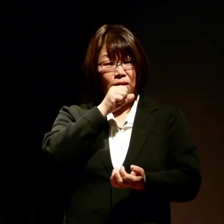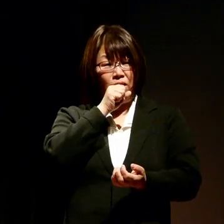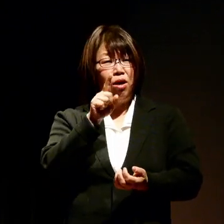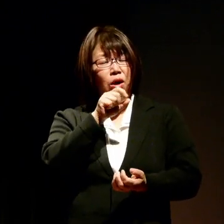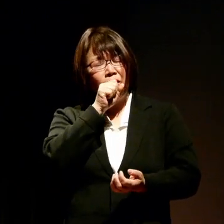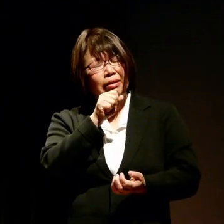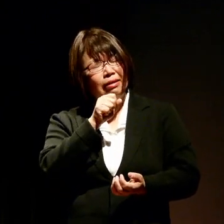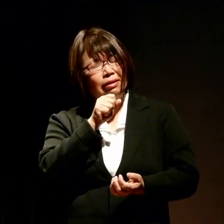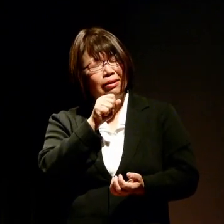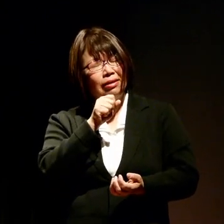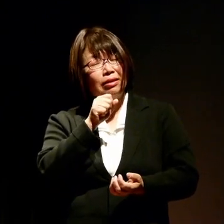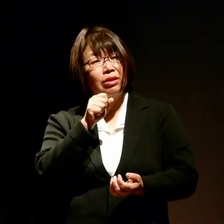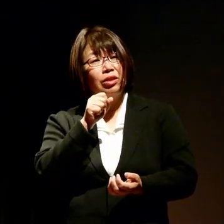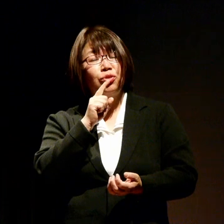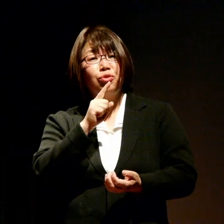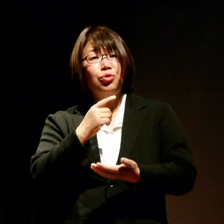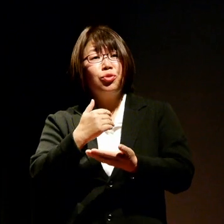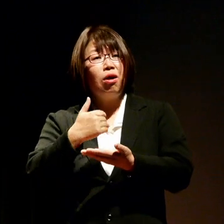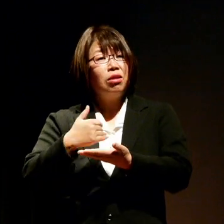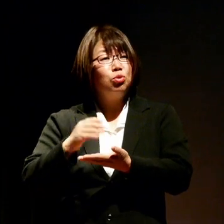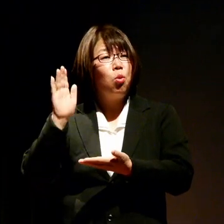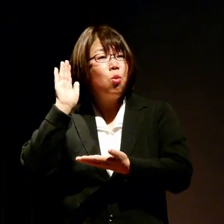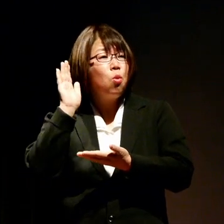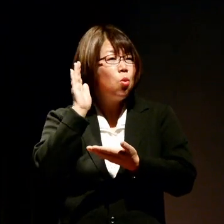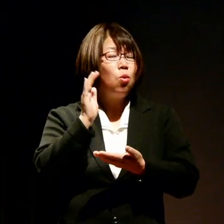そんな言葉を聞くようになりました。